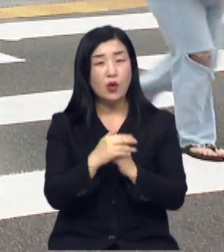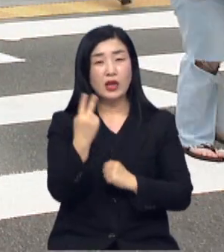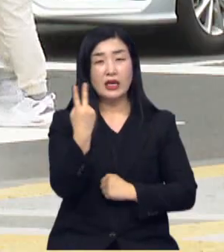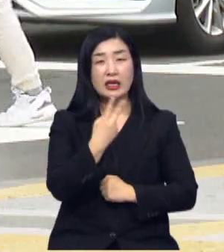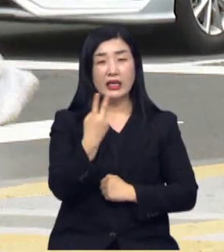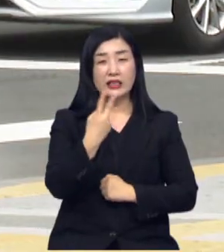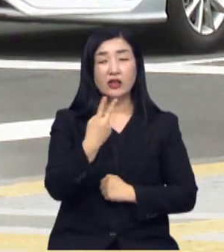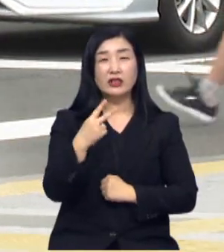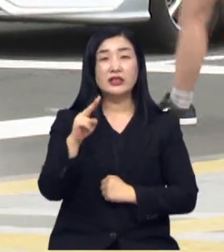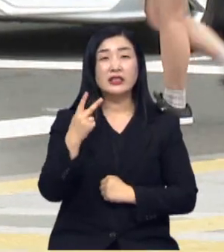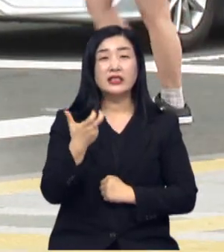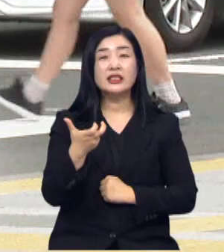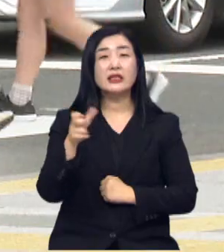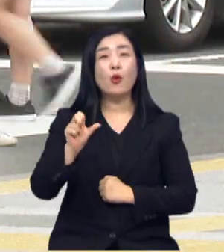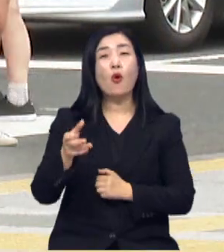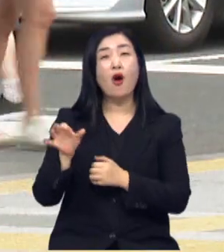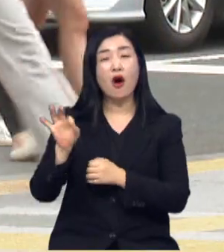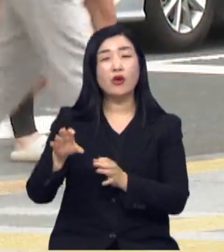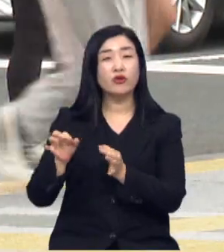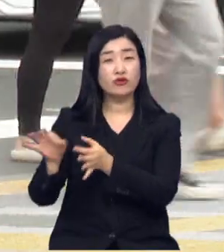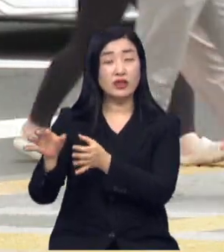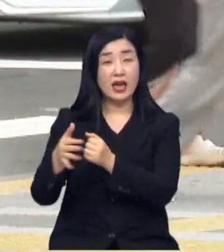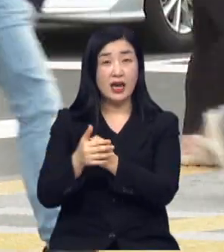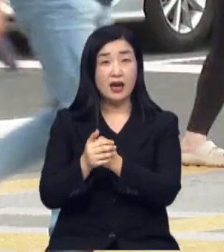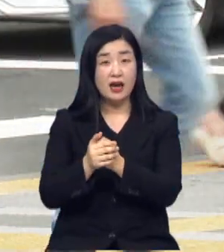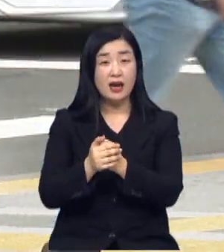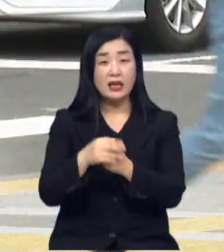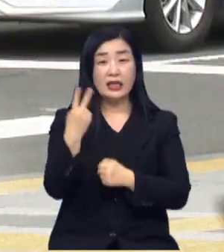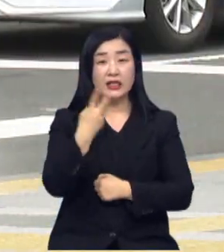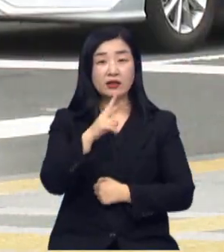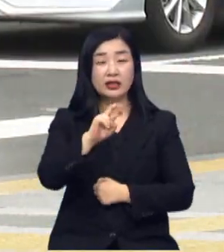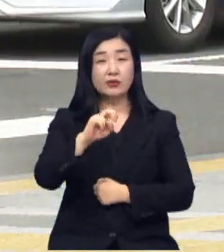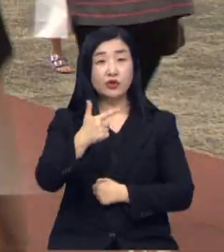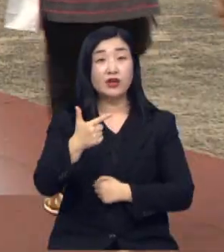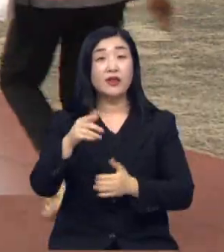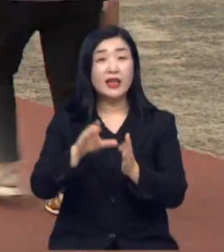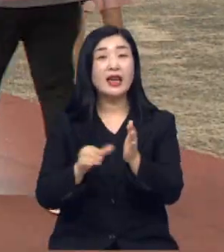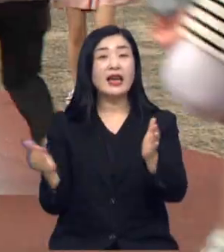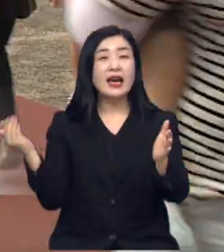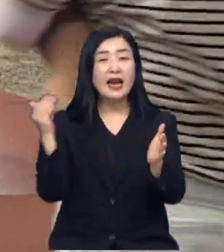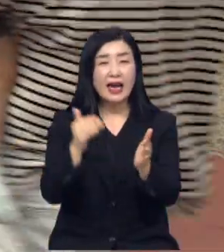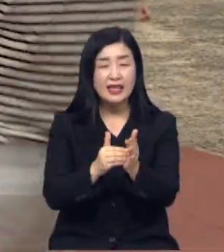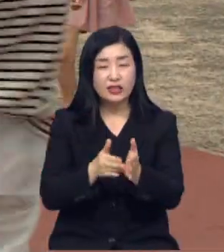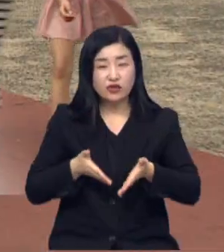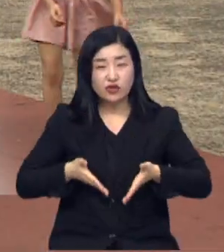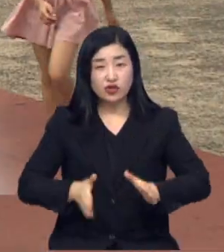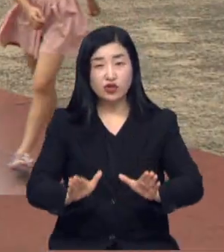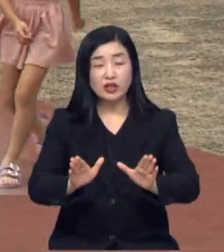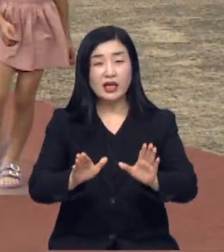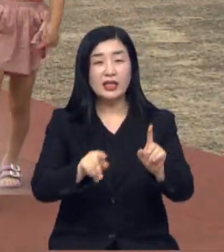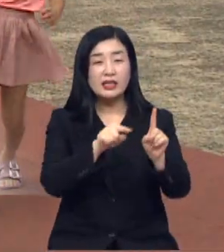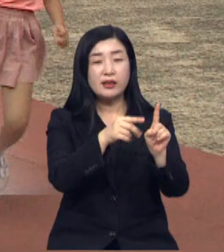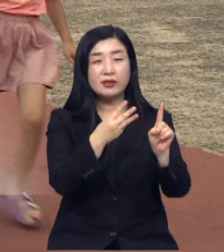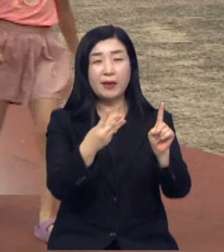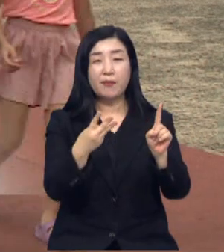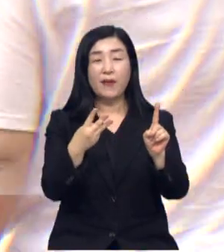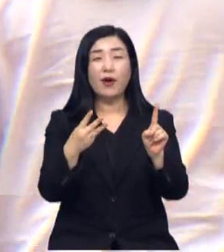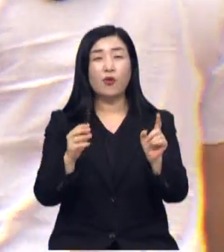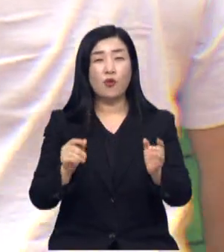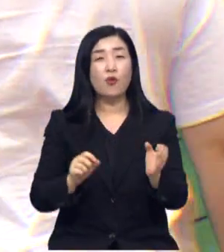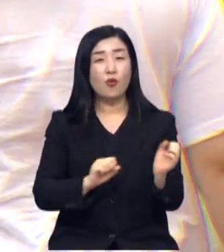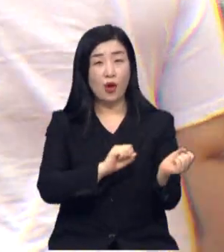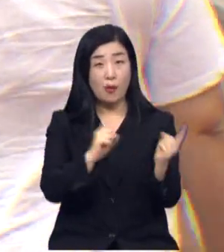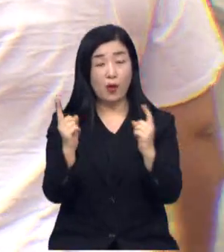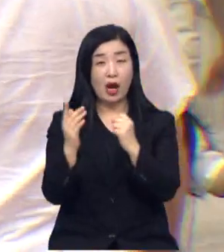2075억 원을 투입합니다 이에 따라 2026년까지 합계 출산율을 1.3명 이상으로 회복하고